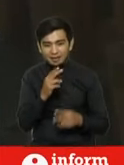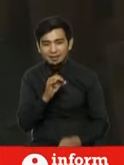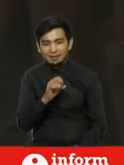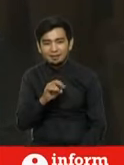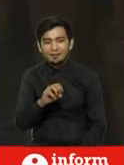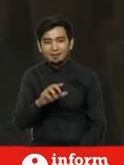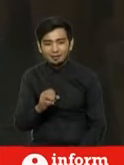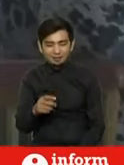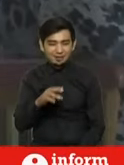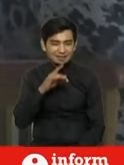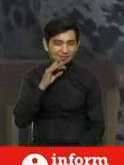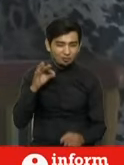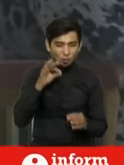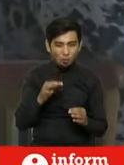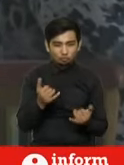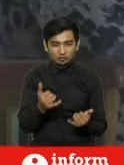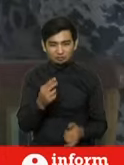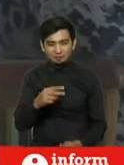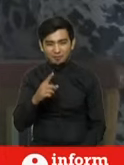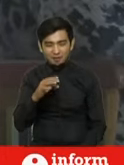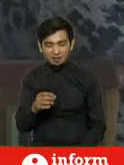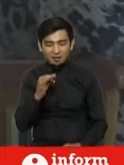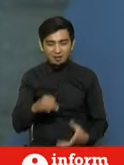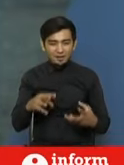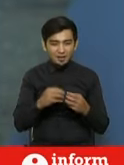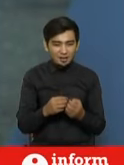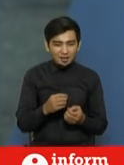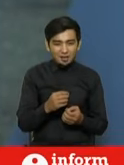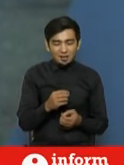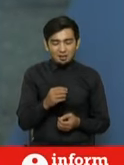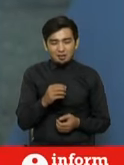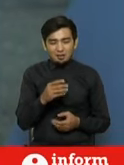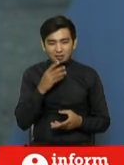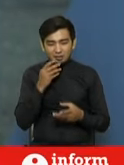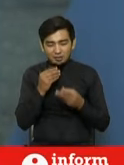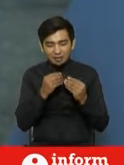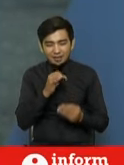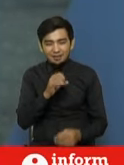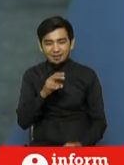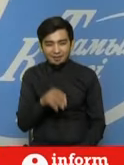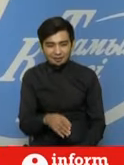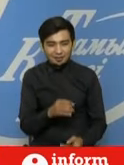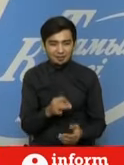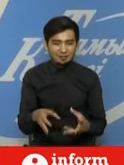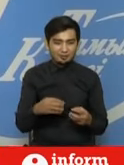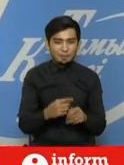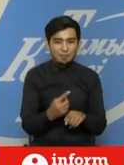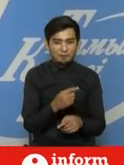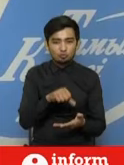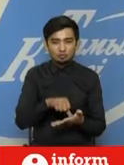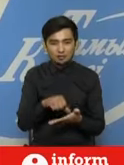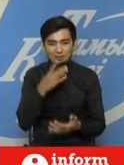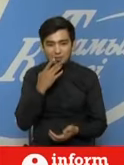современных цифровых инструментов и искусственного интеллекта в образовательный процесс впервые августовская конференция проходила с участием